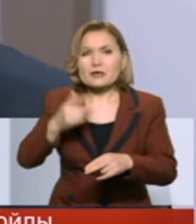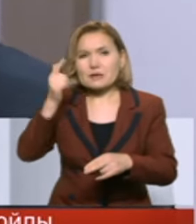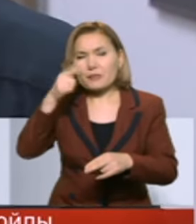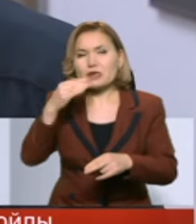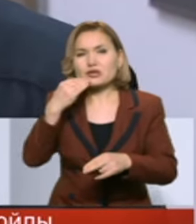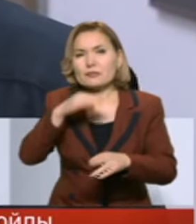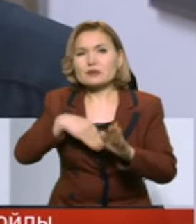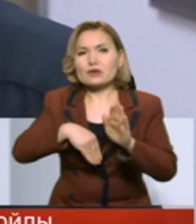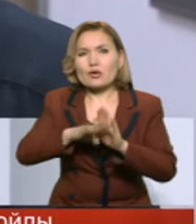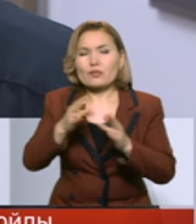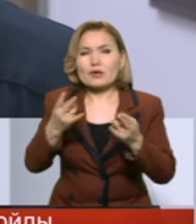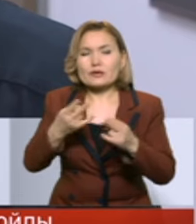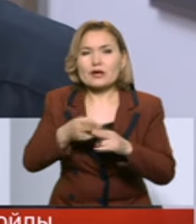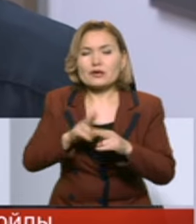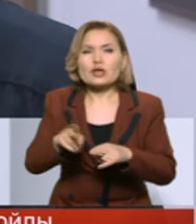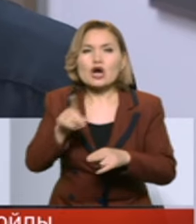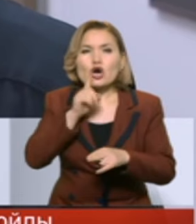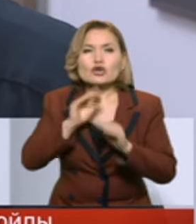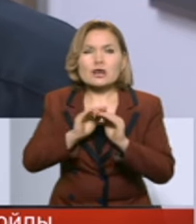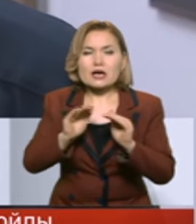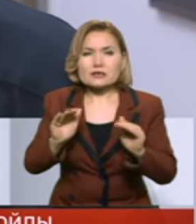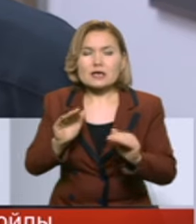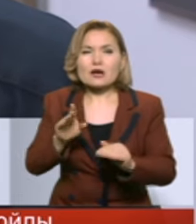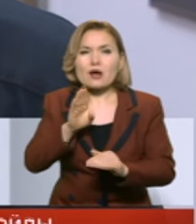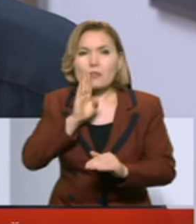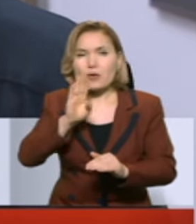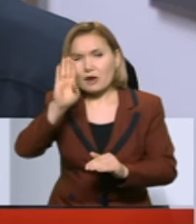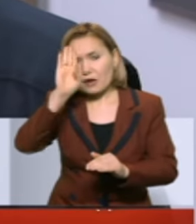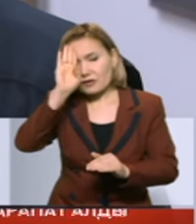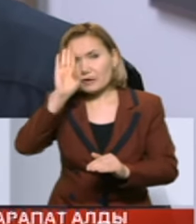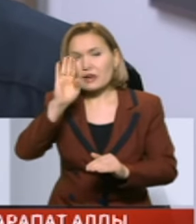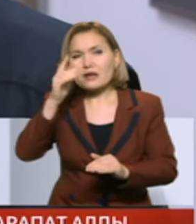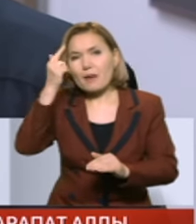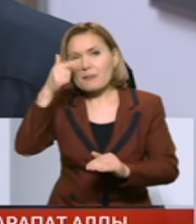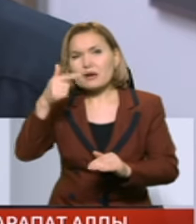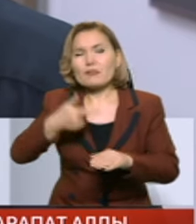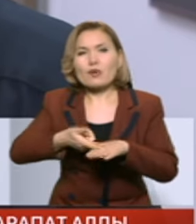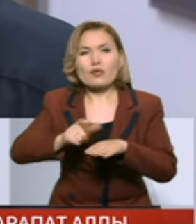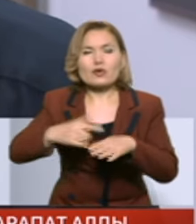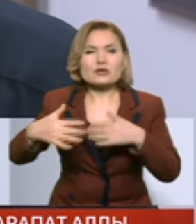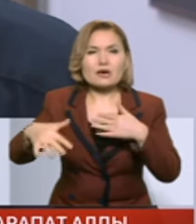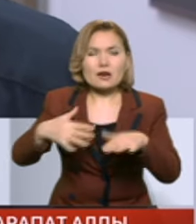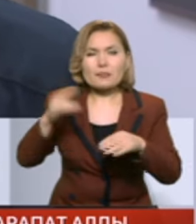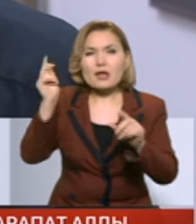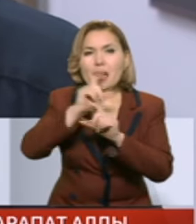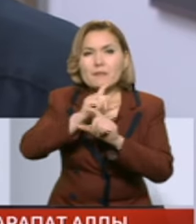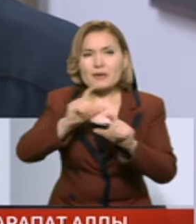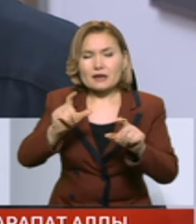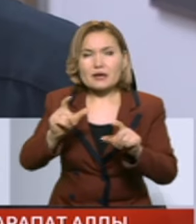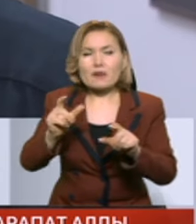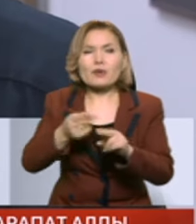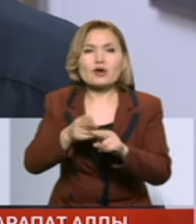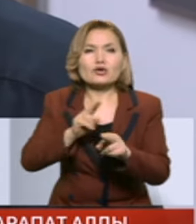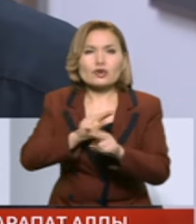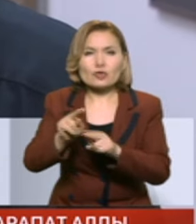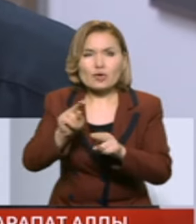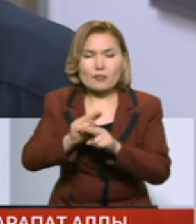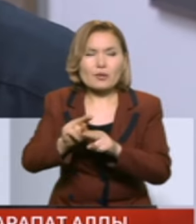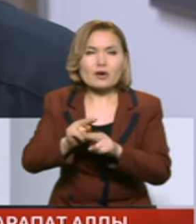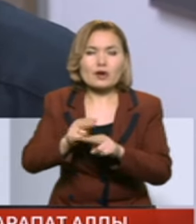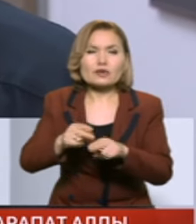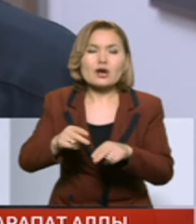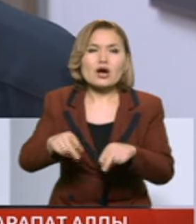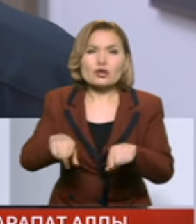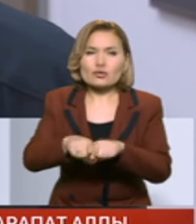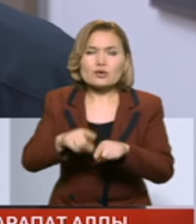сапасын арттыру. Бұған асығатпаған жастар, жаңағыдай білімі төмен болғандықтан, мектептердегі ағарту жұмысы, білім беру